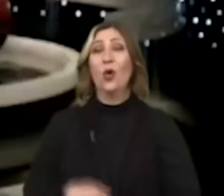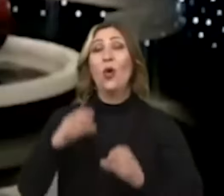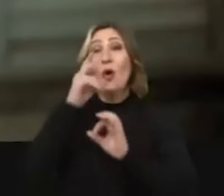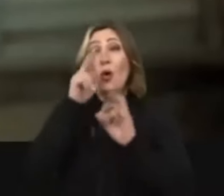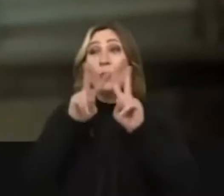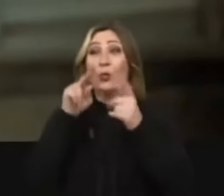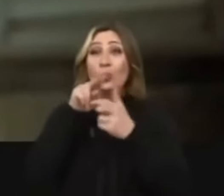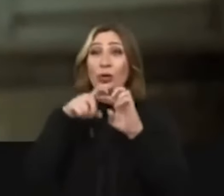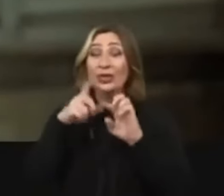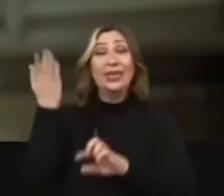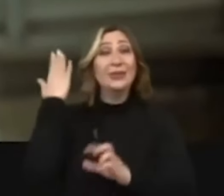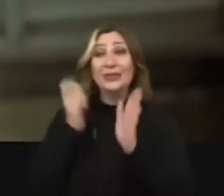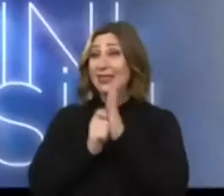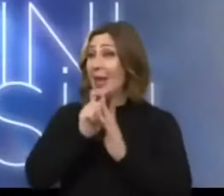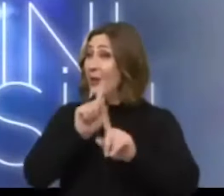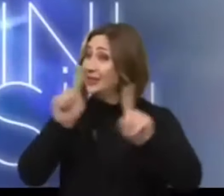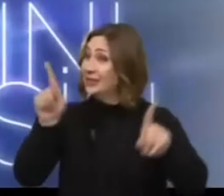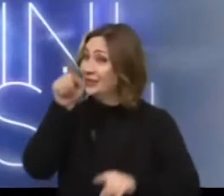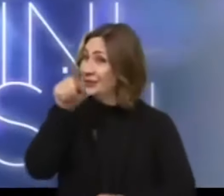Ömür Gedik, geçmişini silemezsin.